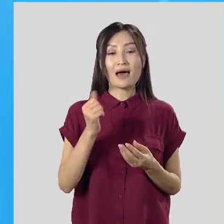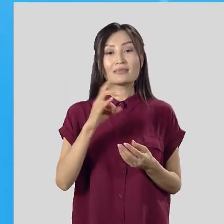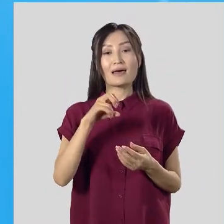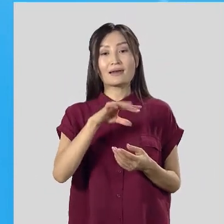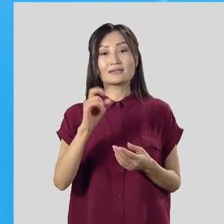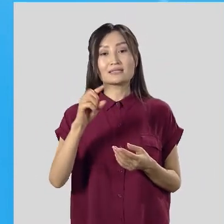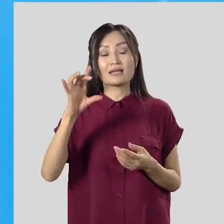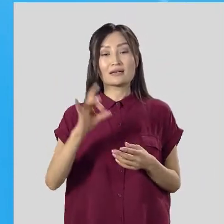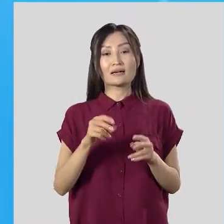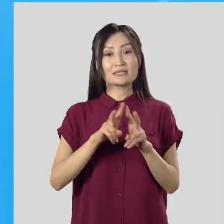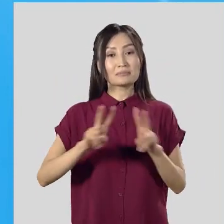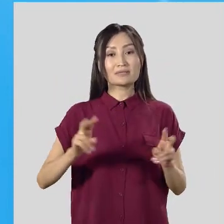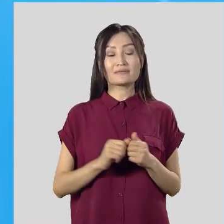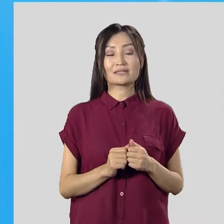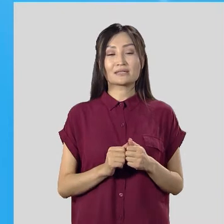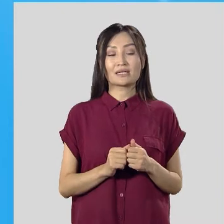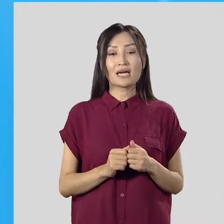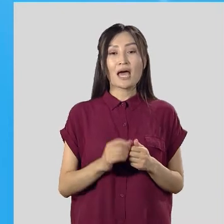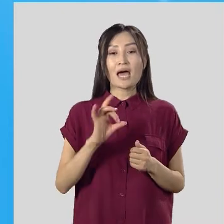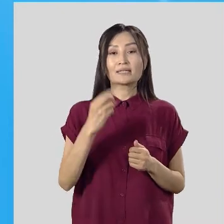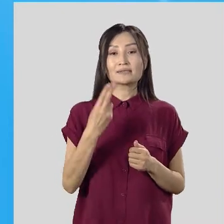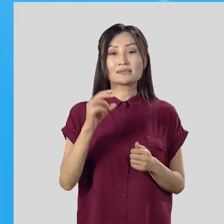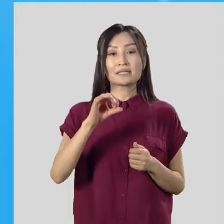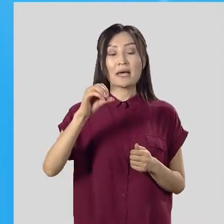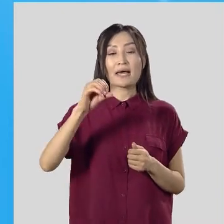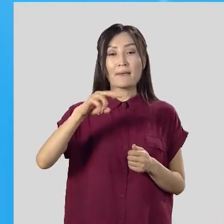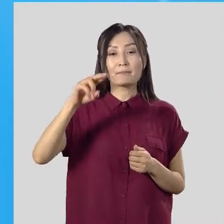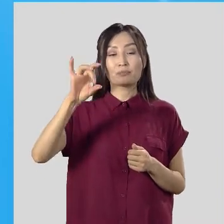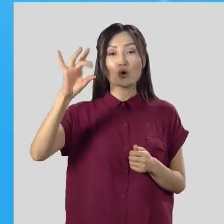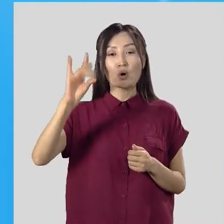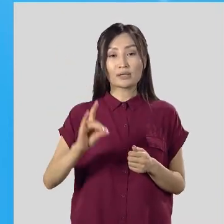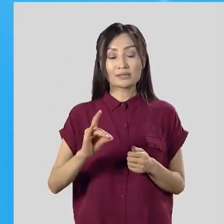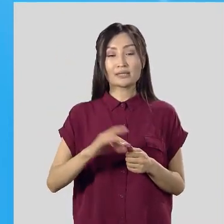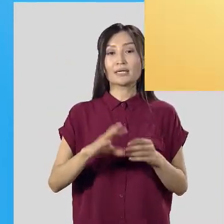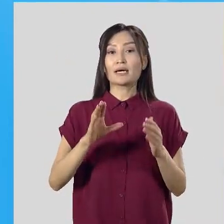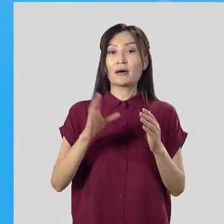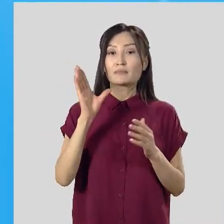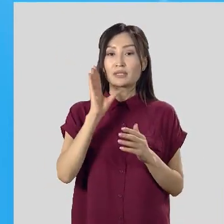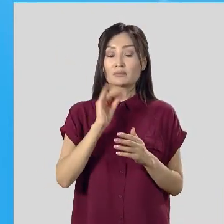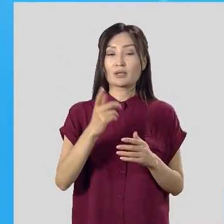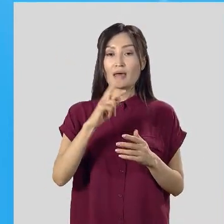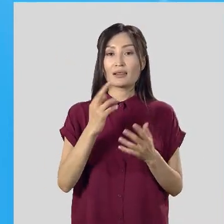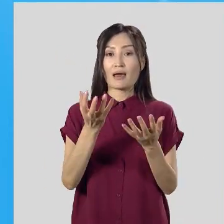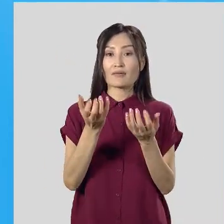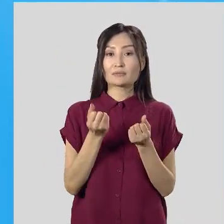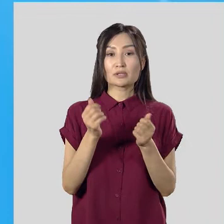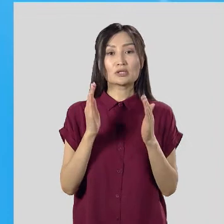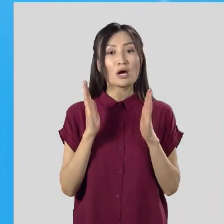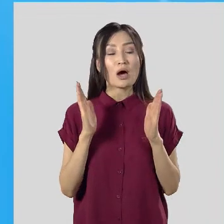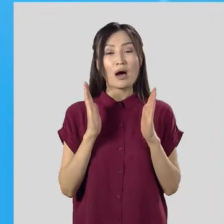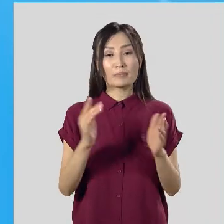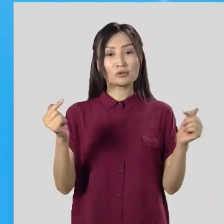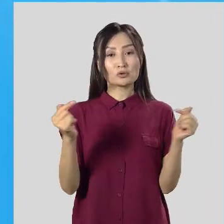анализаторы специфичны. Рецепторы любого анализатора приспособлены для восприятия